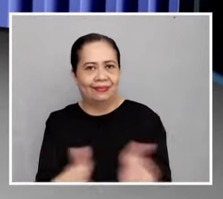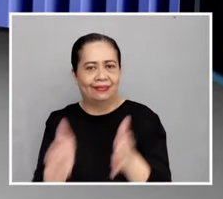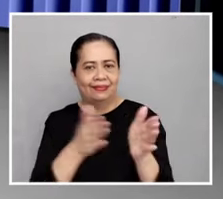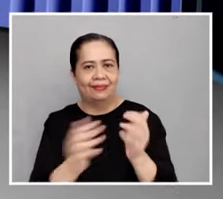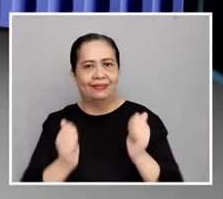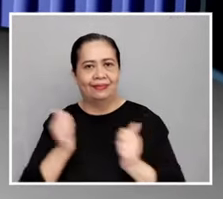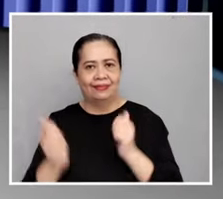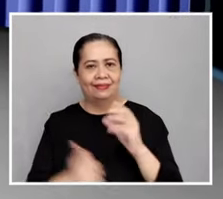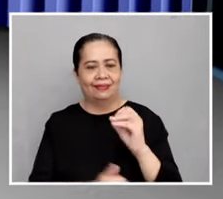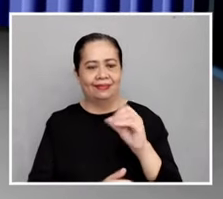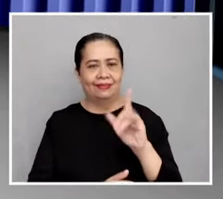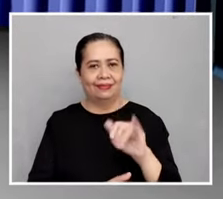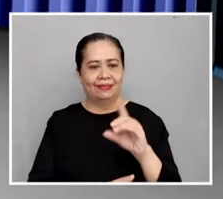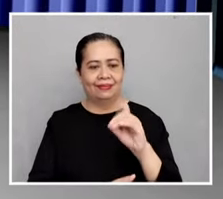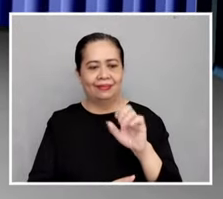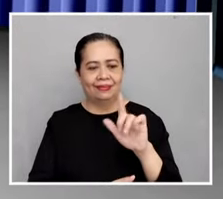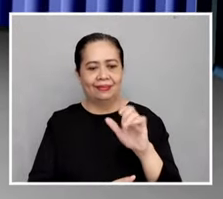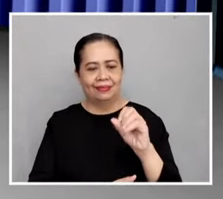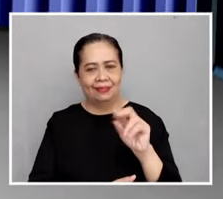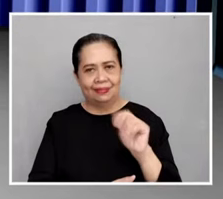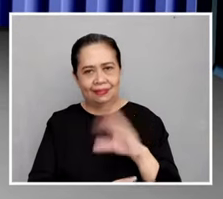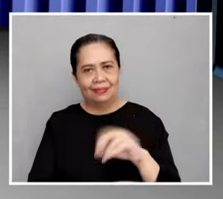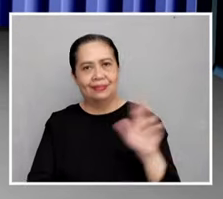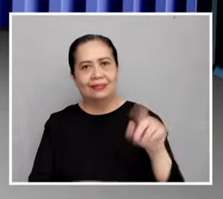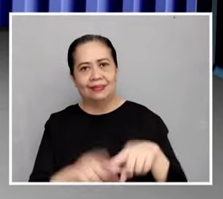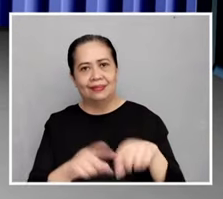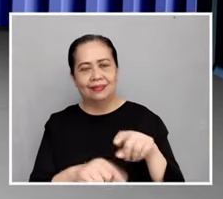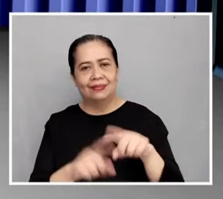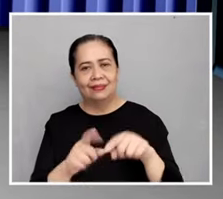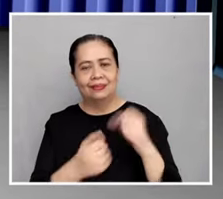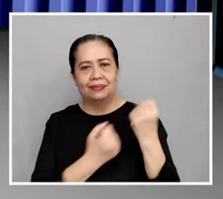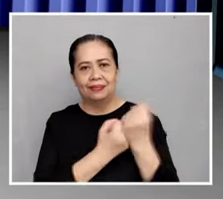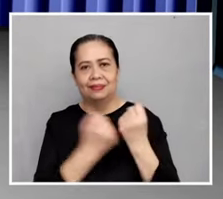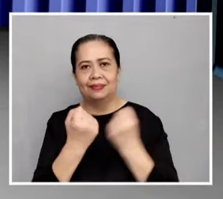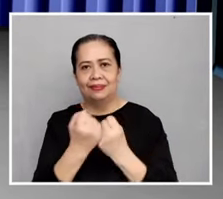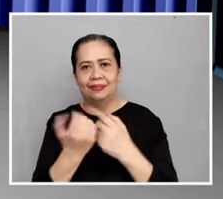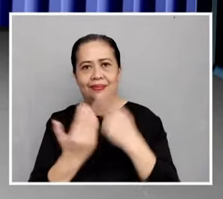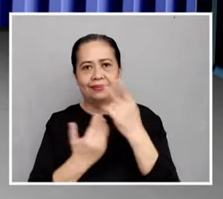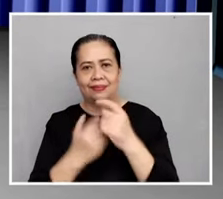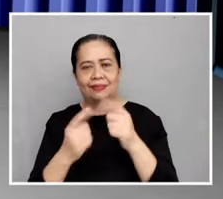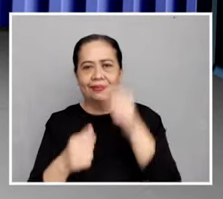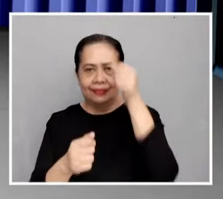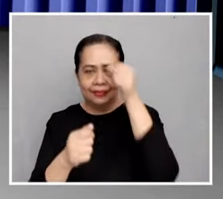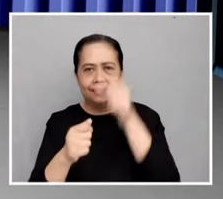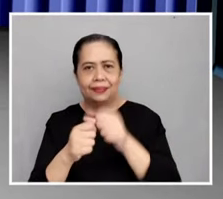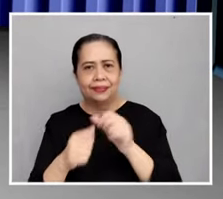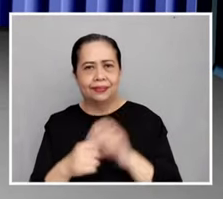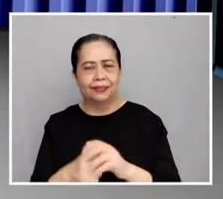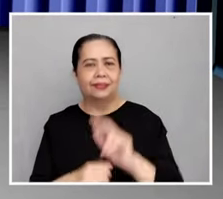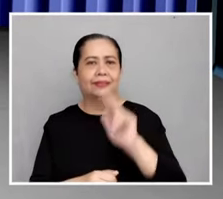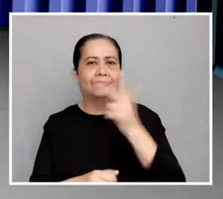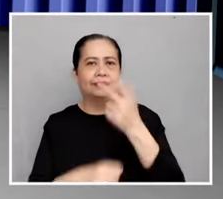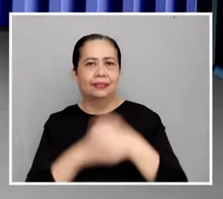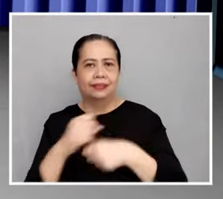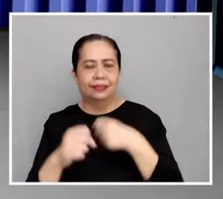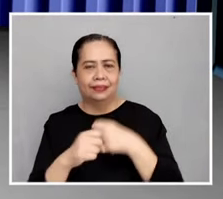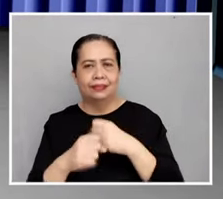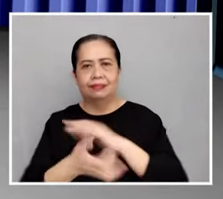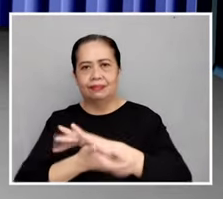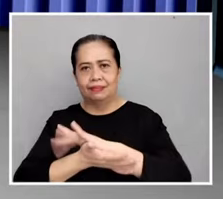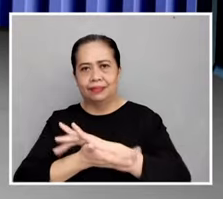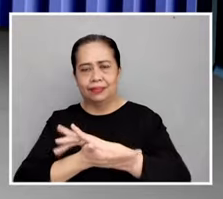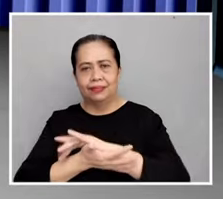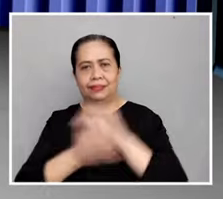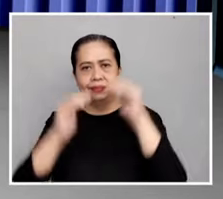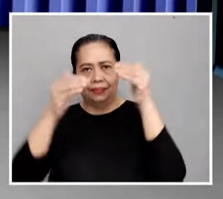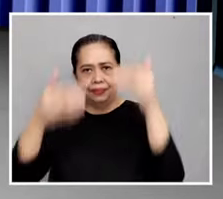na si Dolly De Leon at mga kasama niya sa Bayanihan Project bilang paggunita sa ikatlong taon ng COVID-19